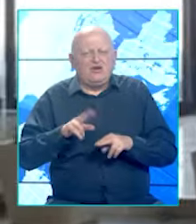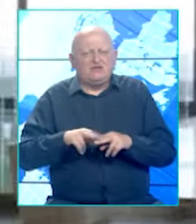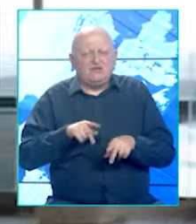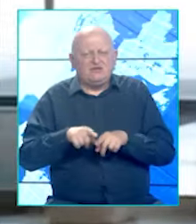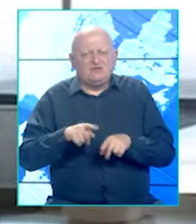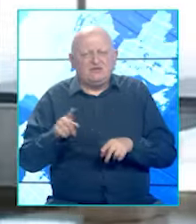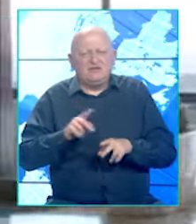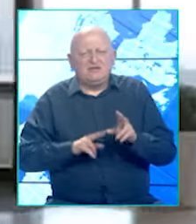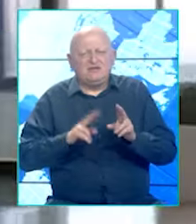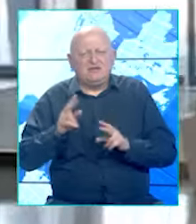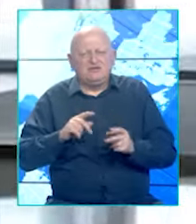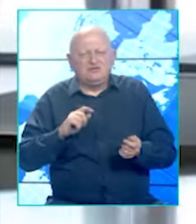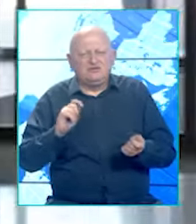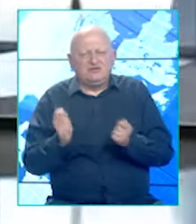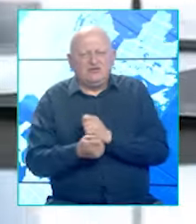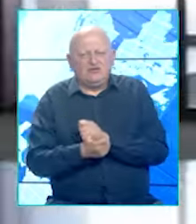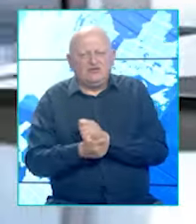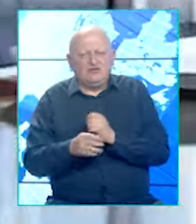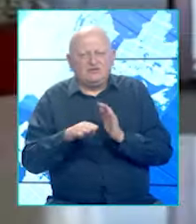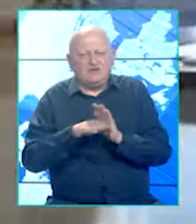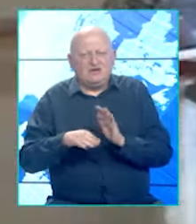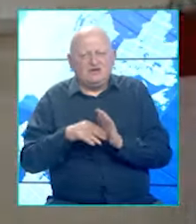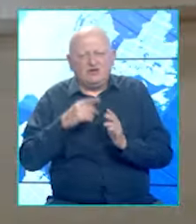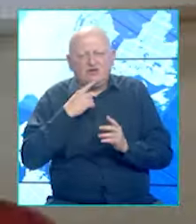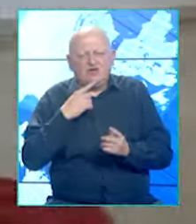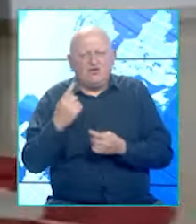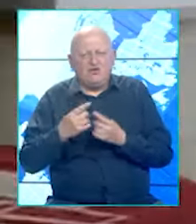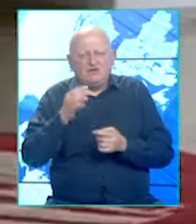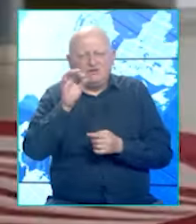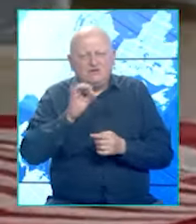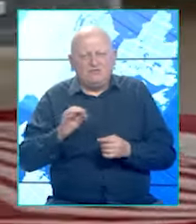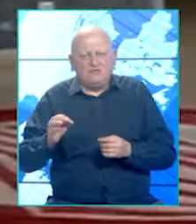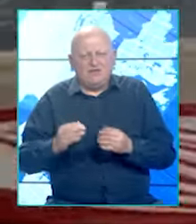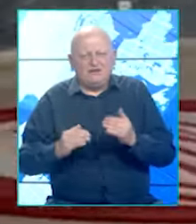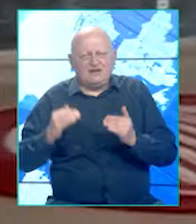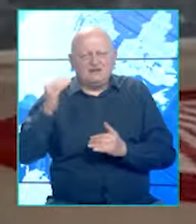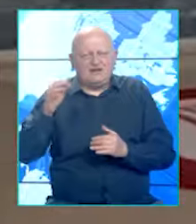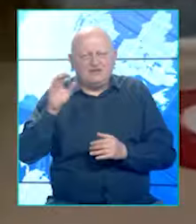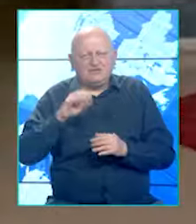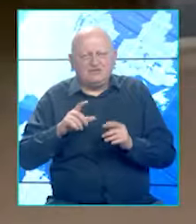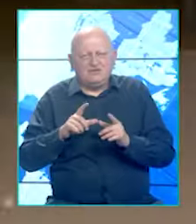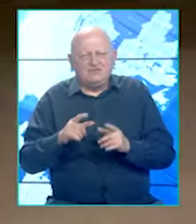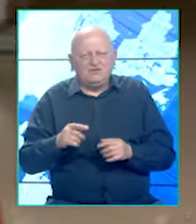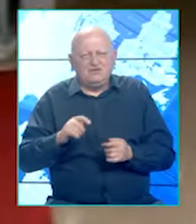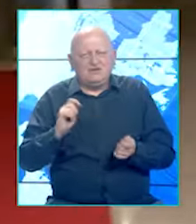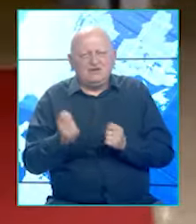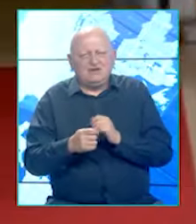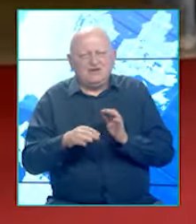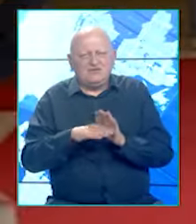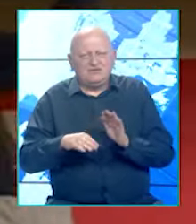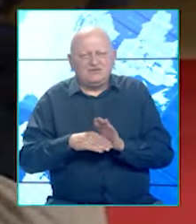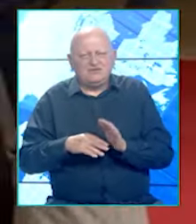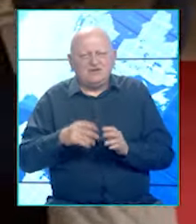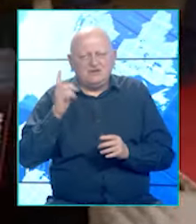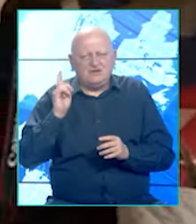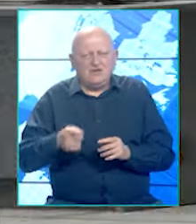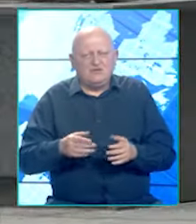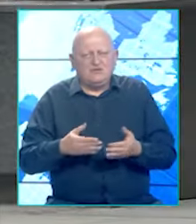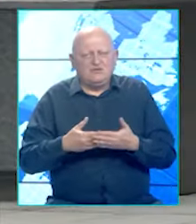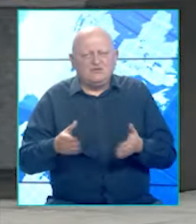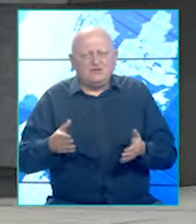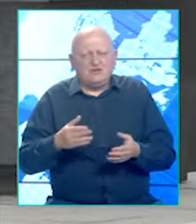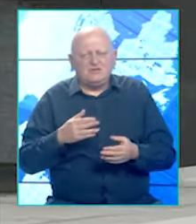sastanka ostaju iste. Neusuglašena reformska agenda koja je uvjet za plan rasta Europske unije i reformski